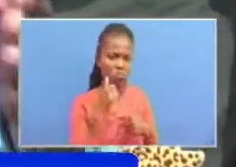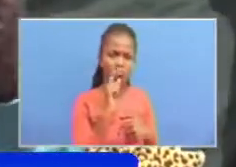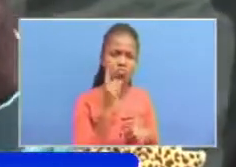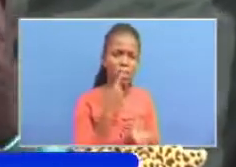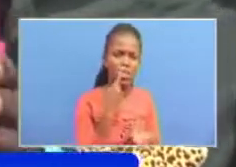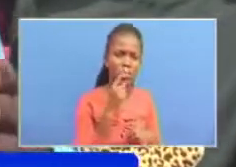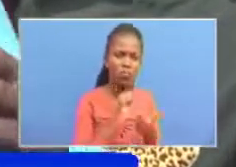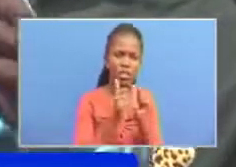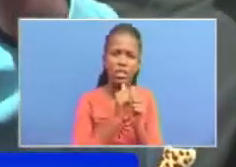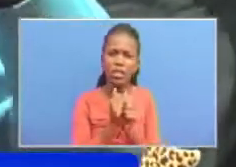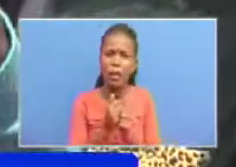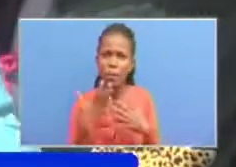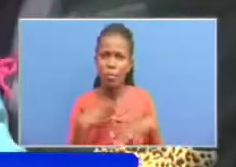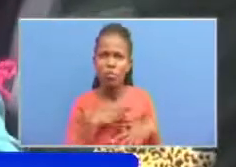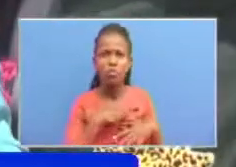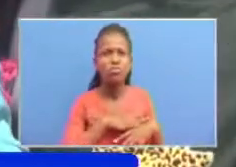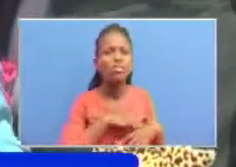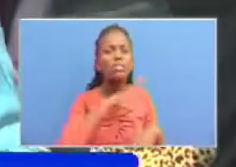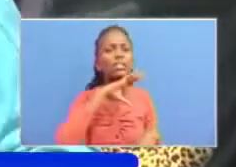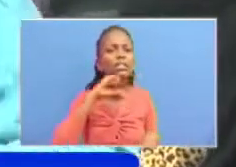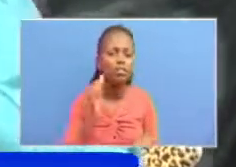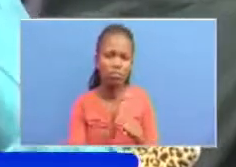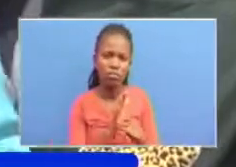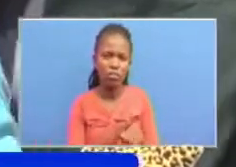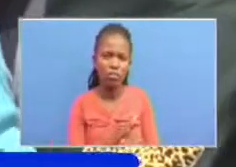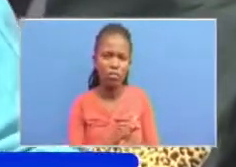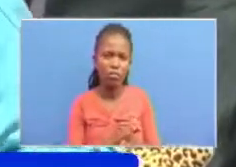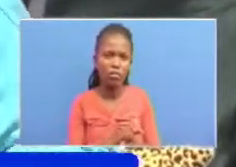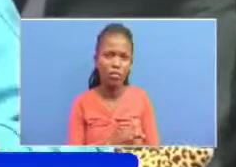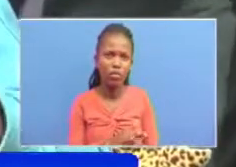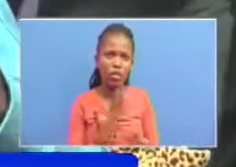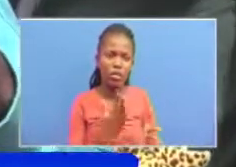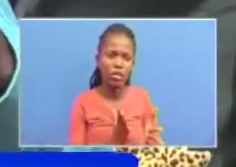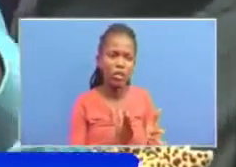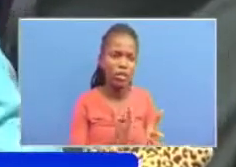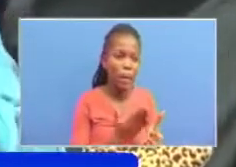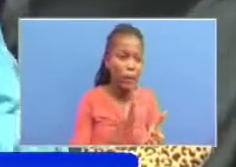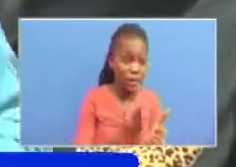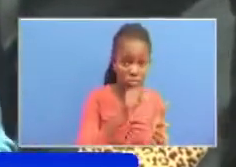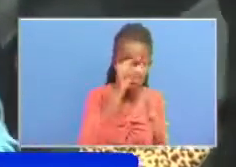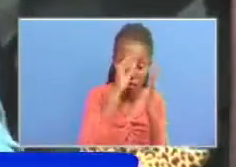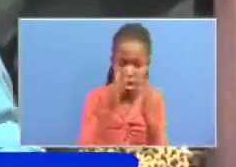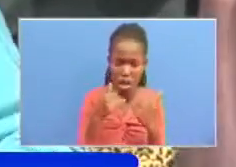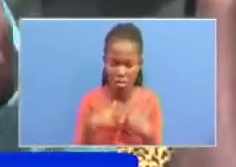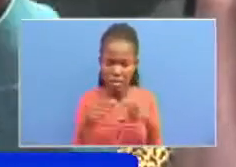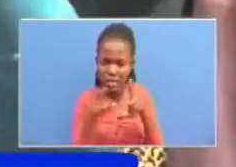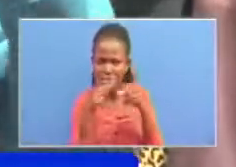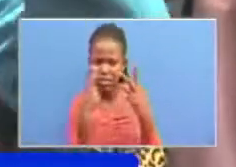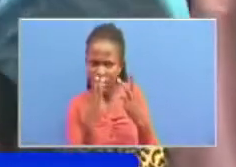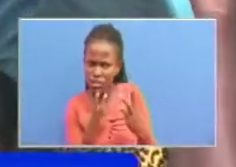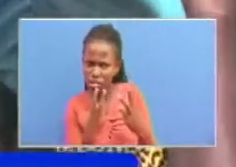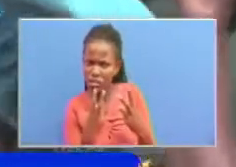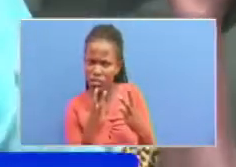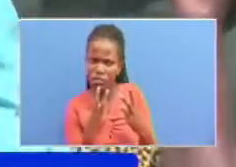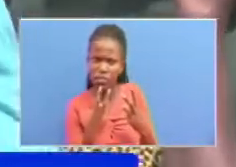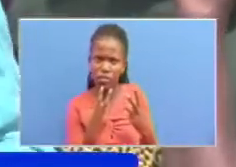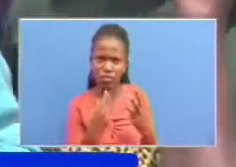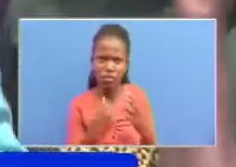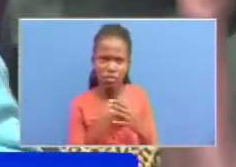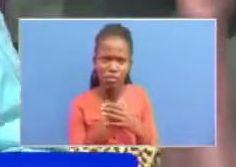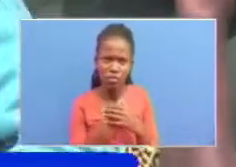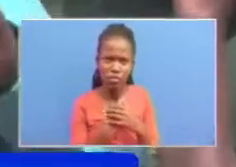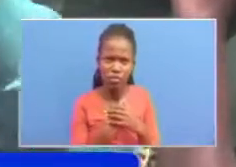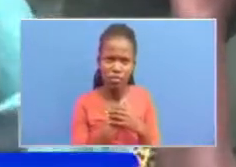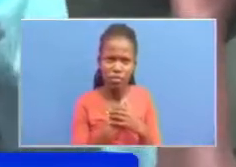And then it like US speeding governor. Siale kwenda CEO na siale kwenda CC frequency. No do you tita kwenda ngali zemba